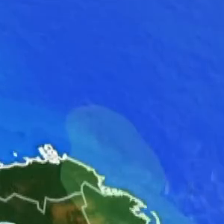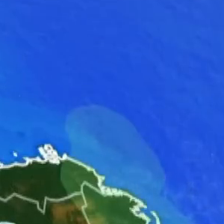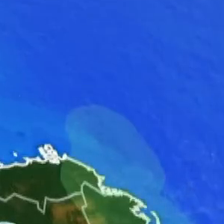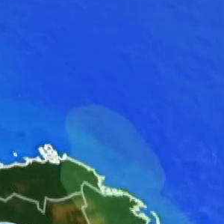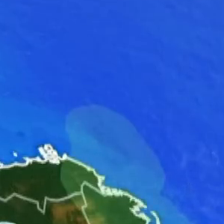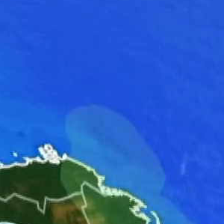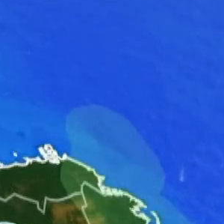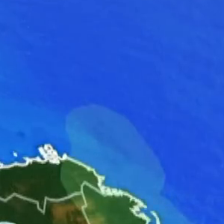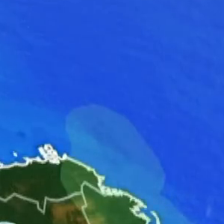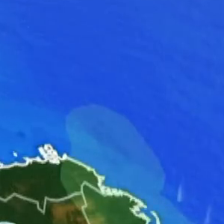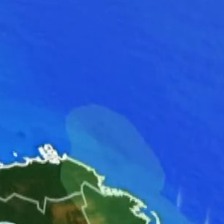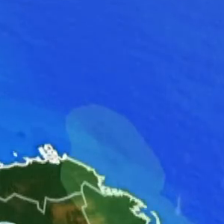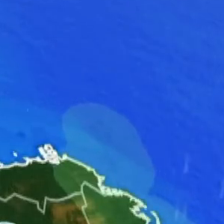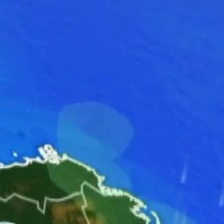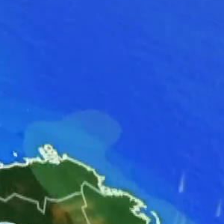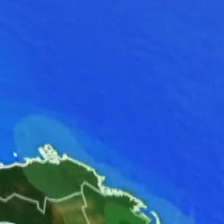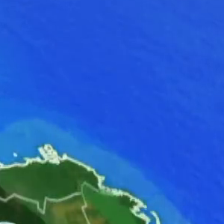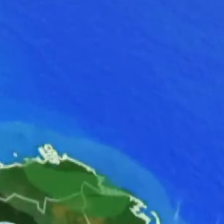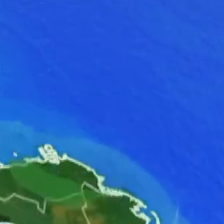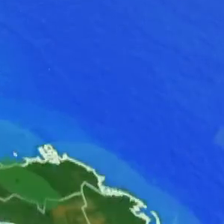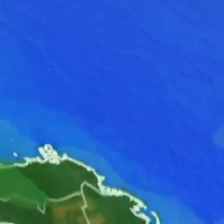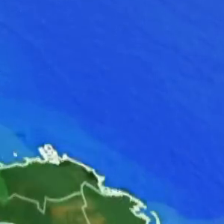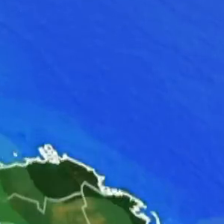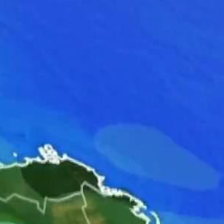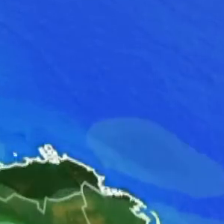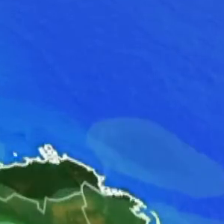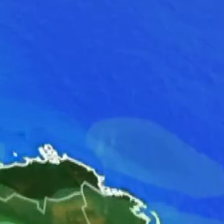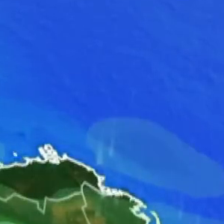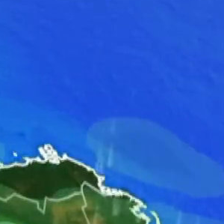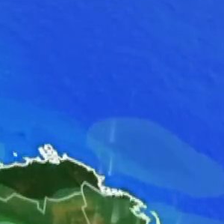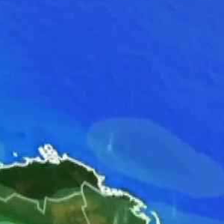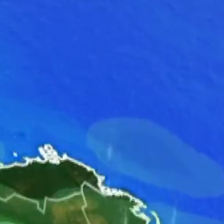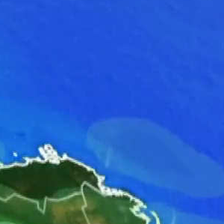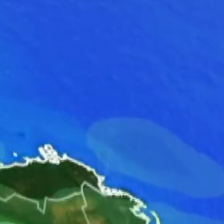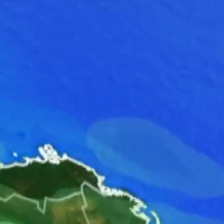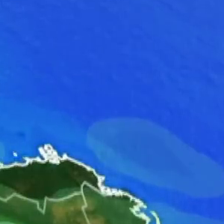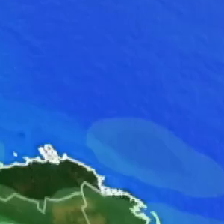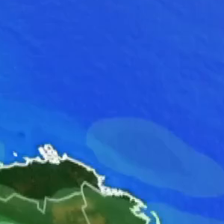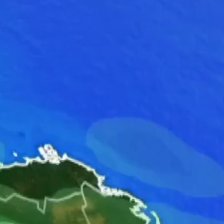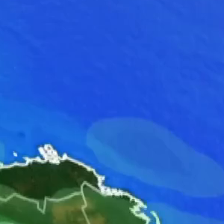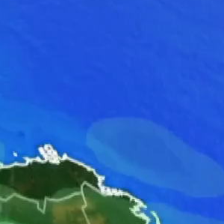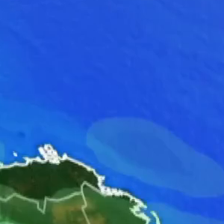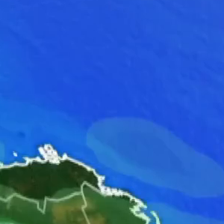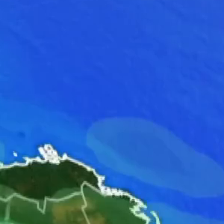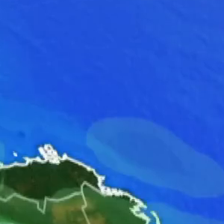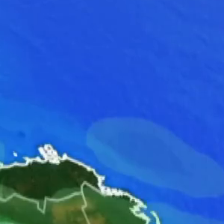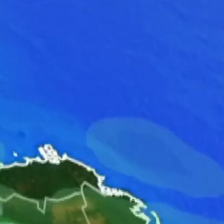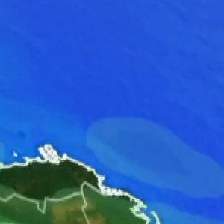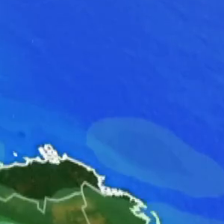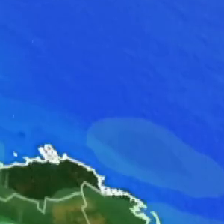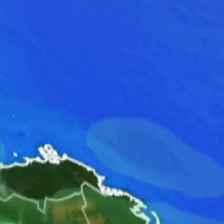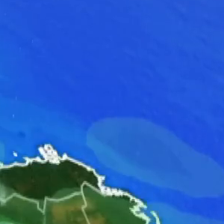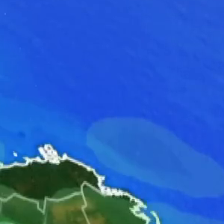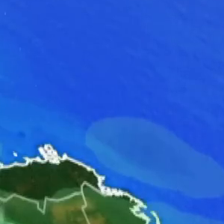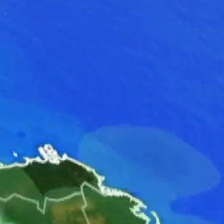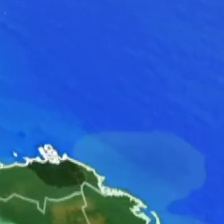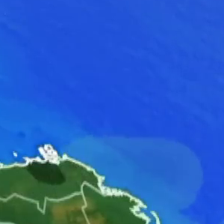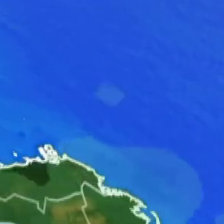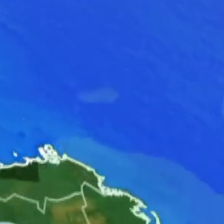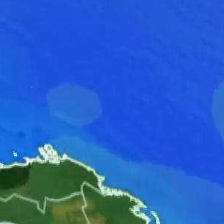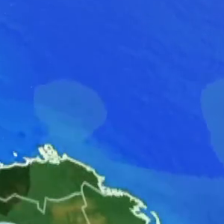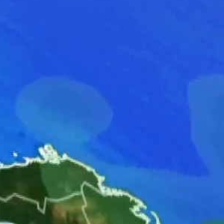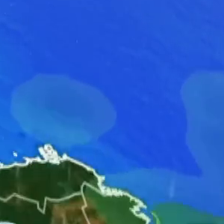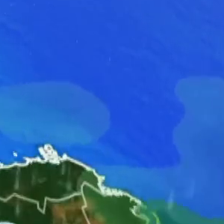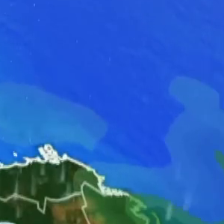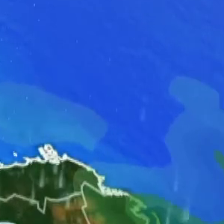Islands at sa Northern Quezon. Sa tanghali, uulan na rin sa ibang bahagi pa ng Cagayan Valley at maging sa may Bicol Region. Sa hapon,